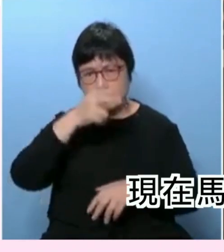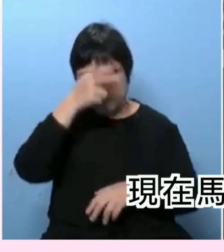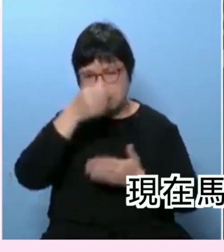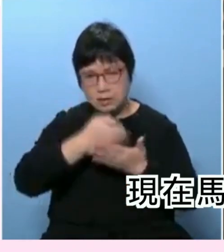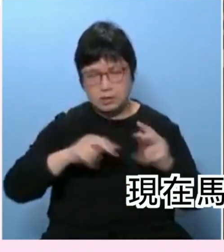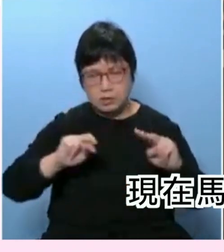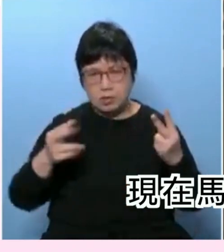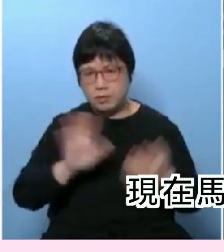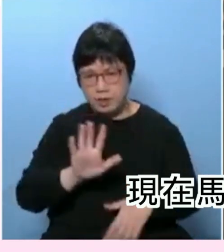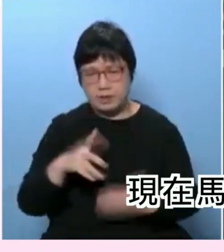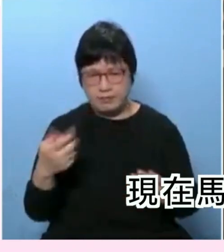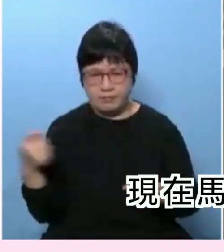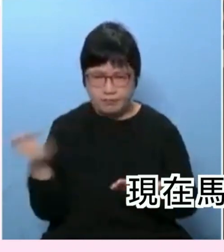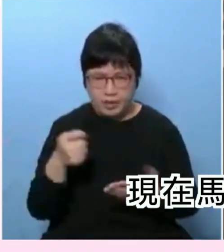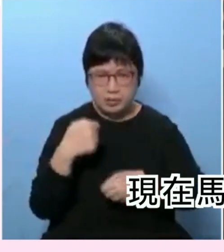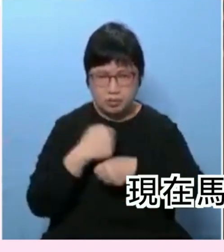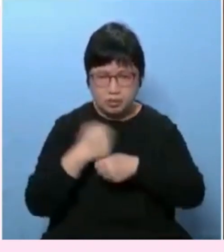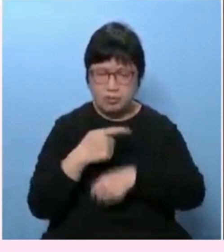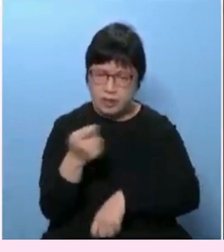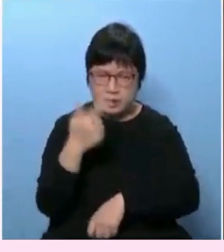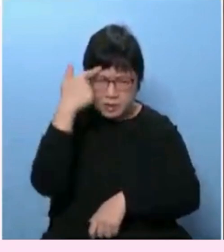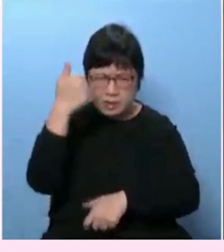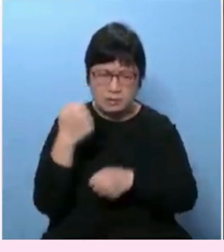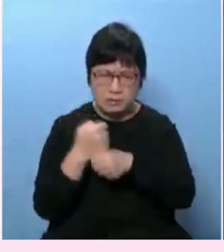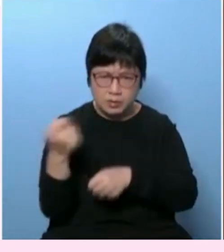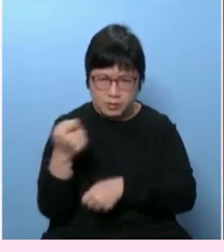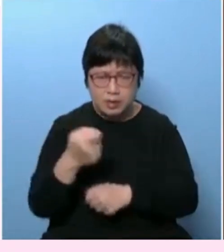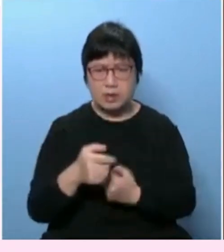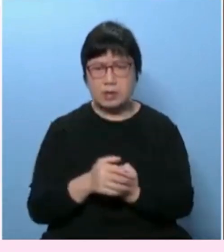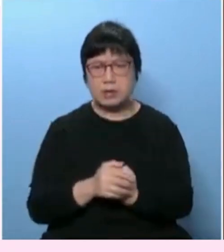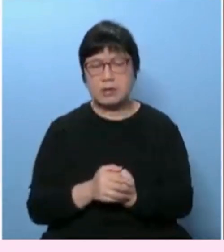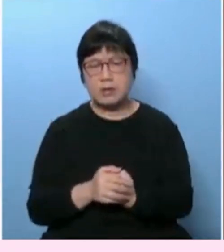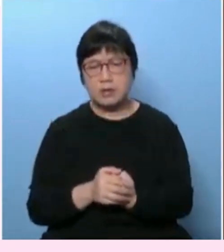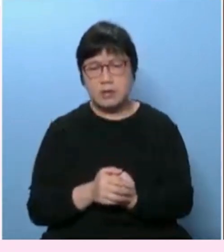家馬上做，醒啲做，快啲做咧， 局長。